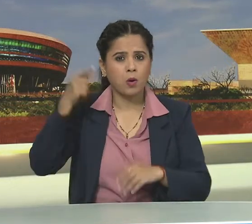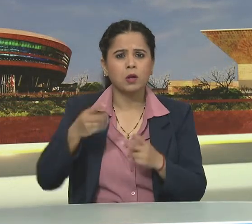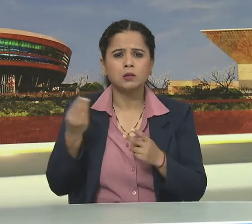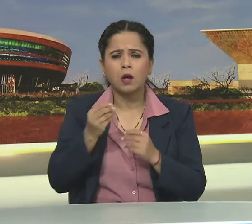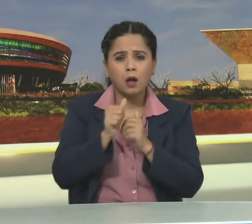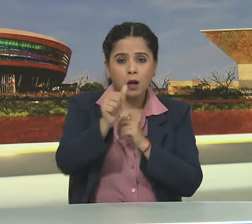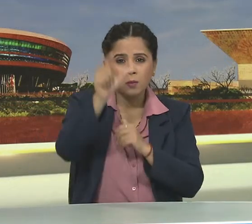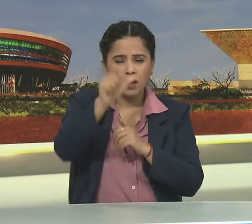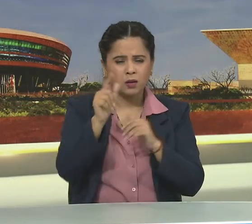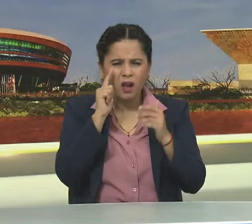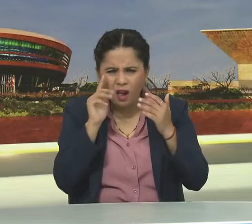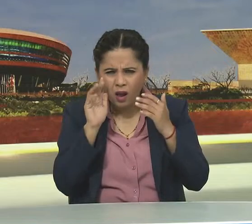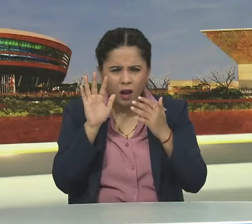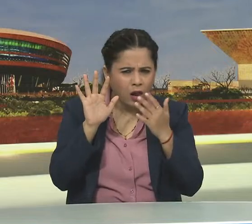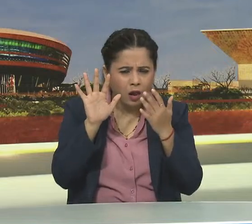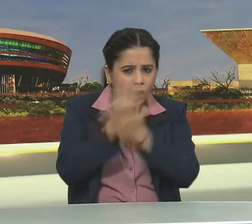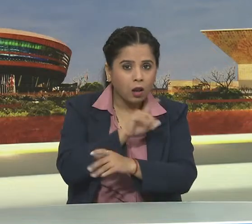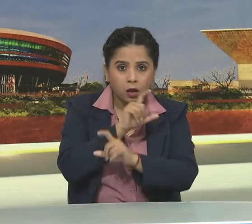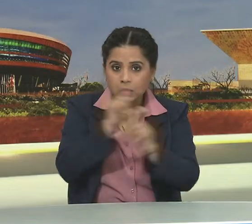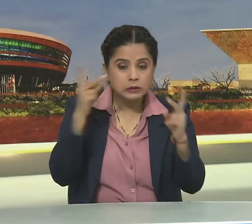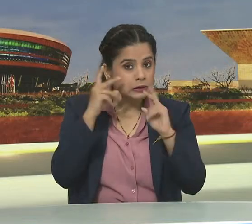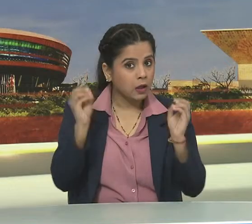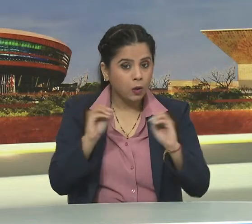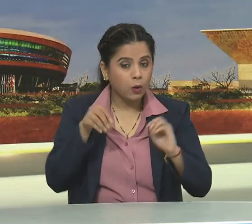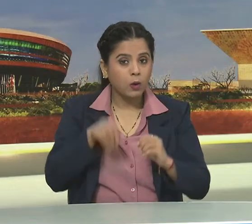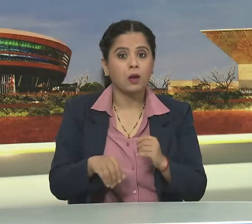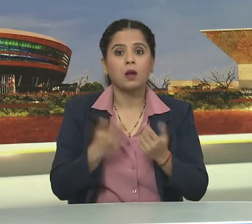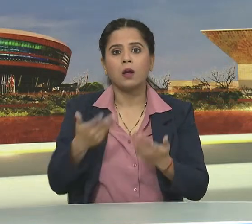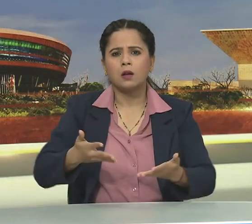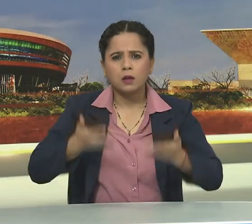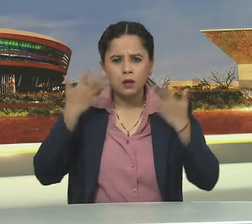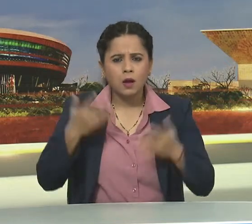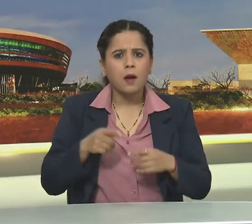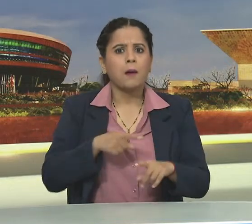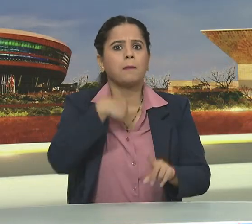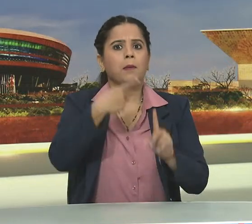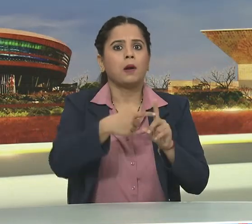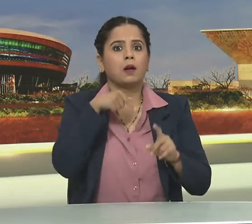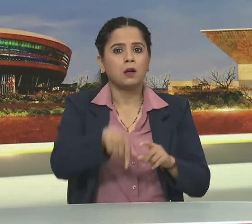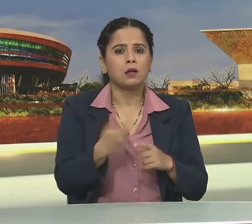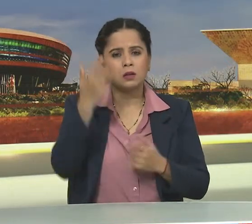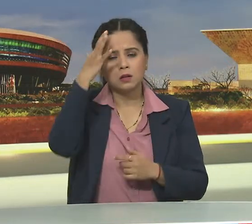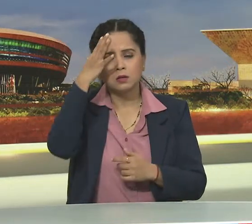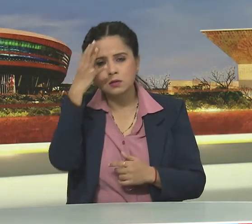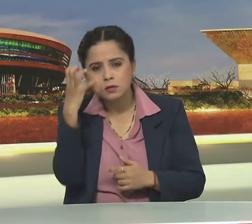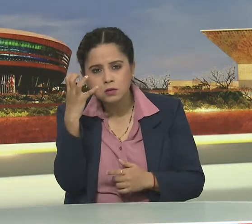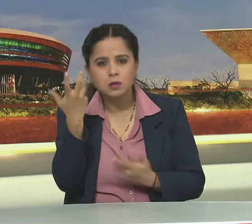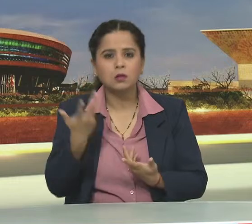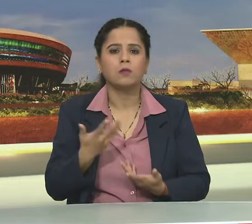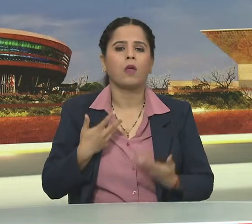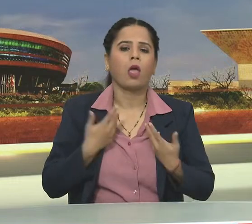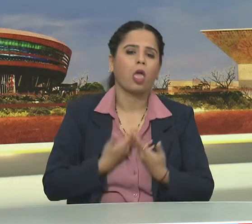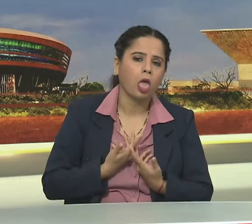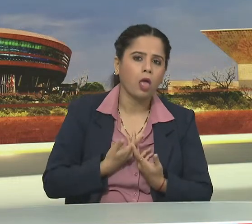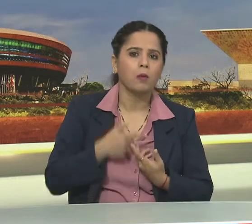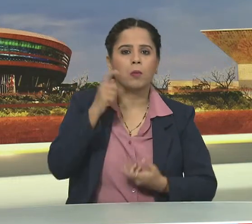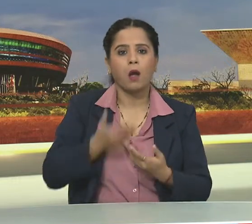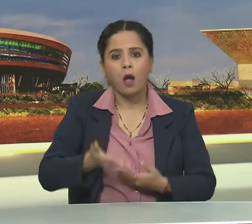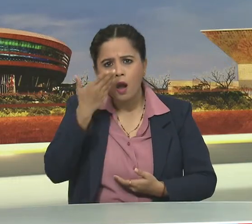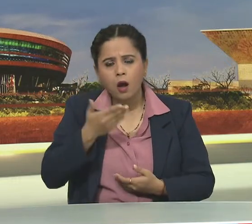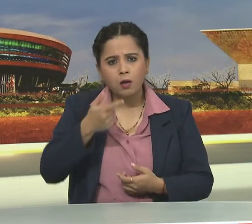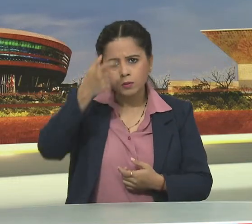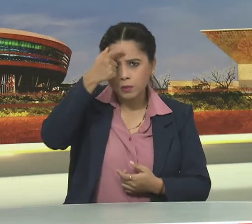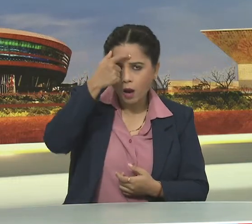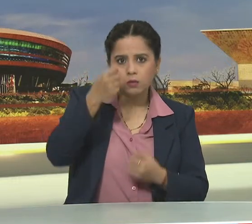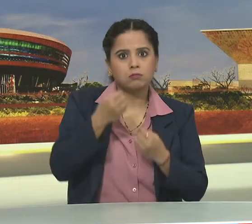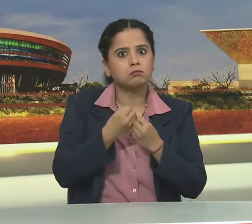भी लोग साफ नहीं देख पा रहे। स्मॉग और प्रदूषण की वजह से सिर दर्द, थकावट, सांस में परेशानी जैसी तमाम समस्याएं